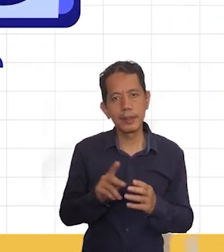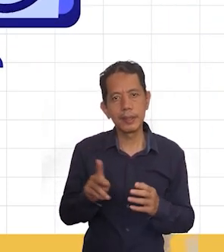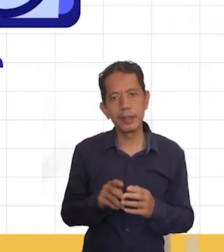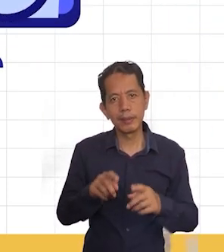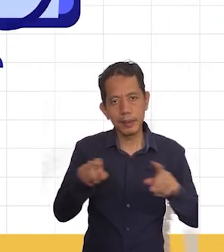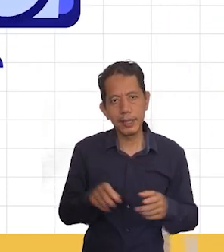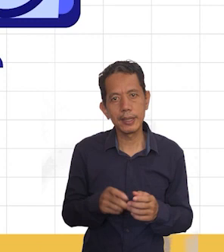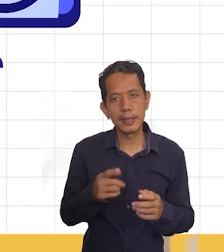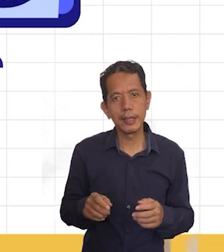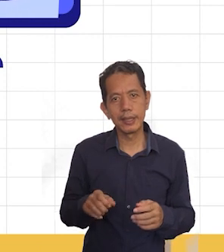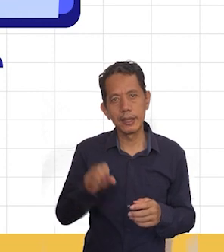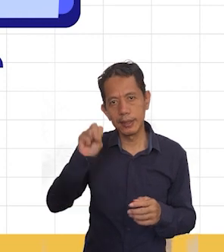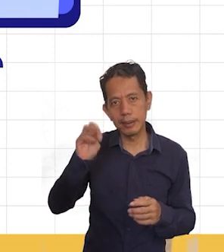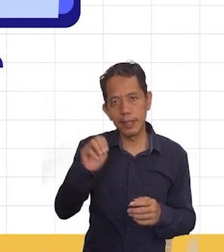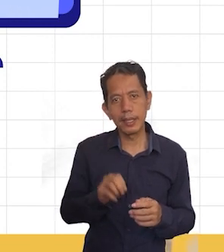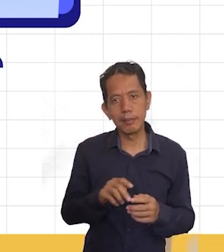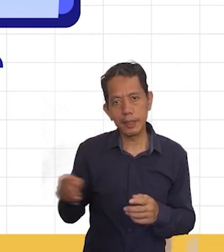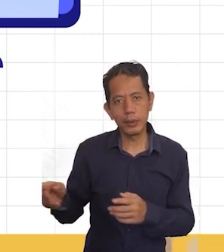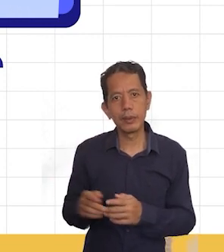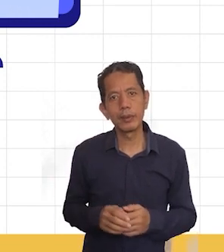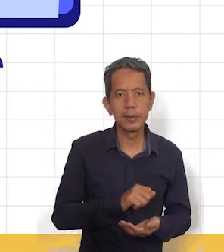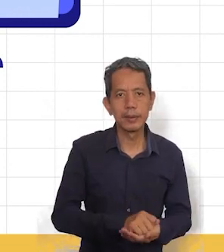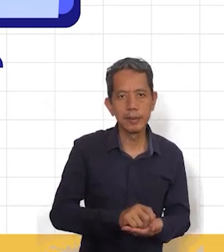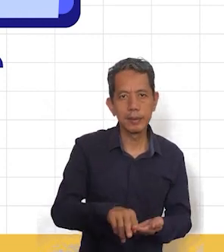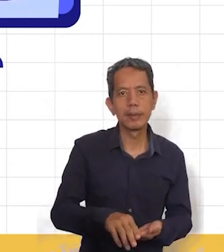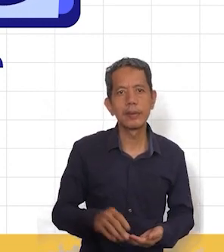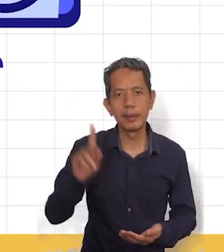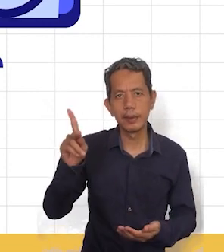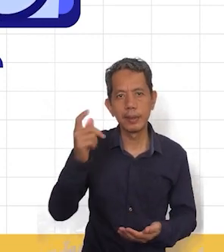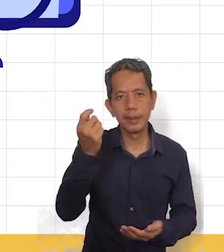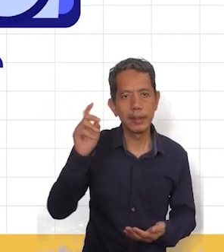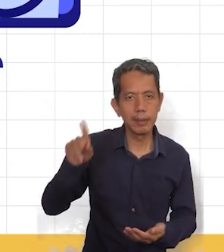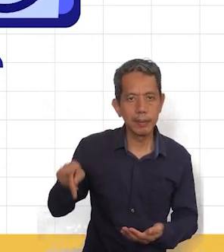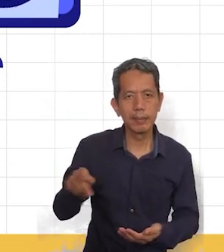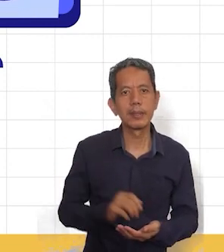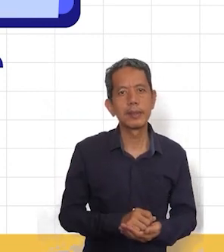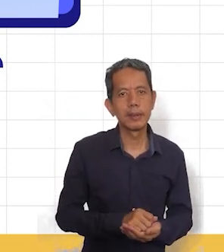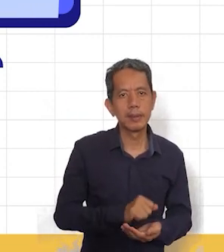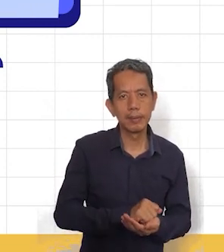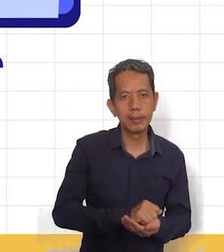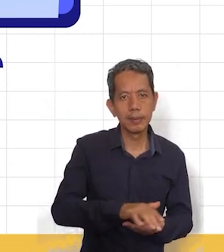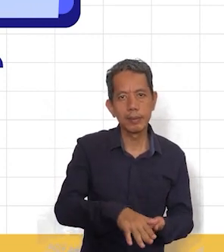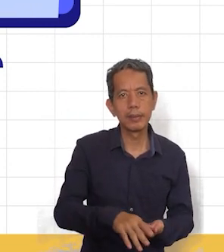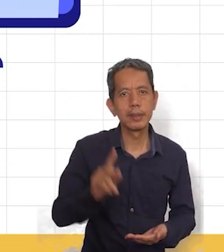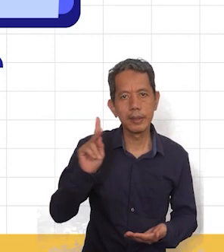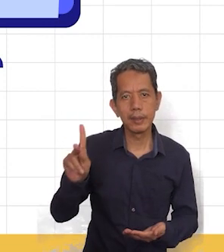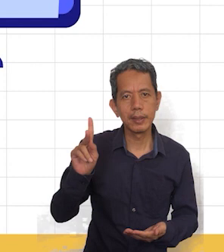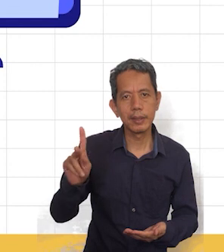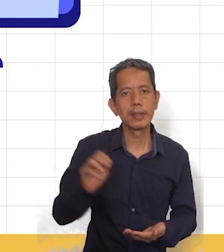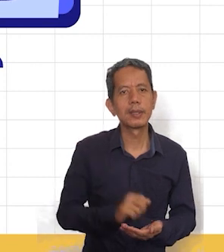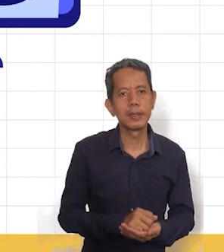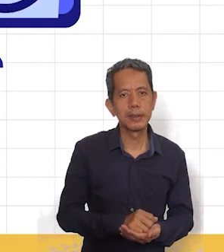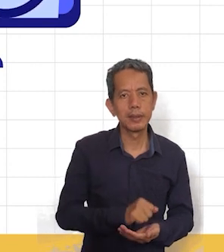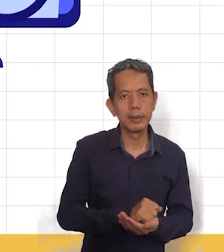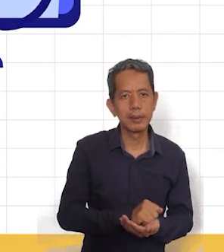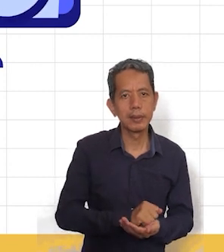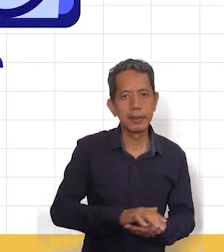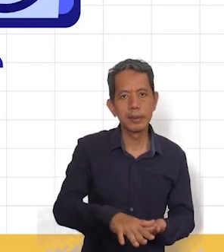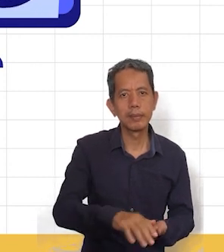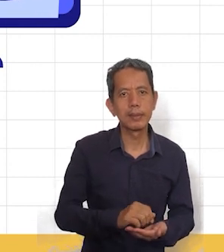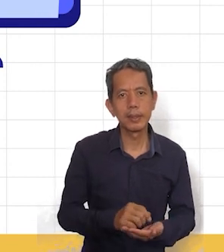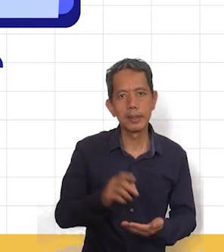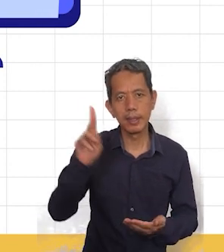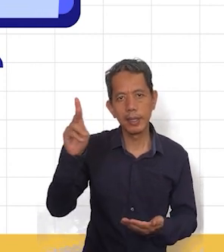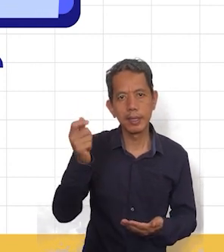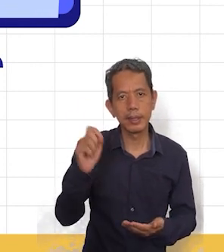kelengkapan berkasnya sebagai berikut: fotokopi kartu tanda penduduk, fotokopi kartu keluarga,